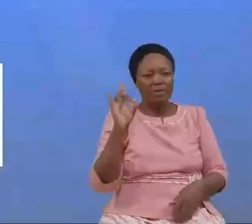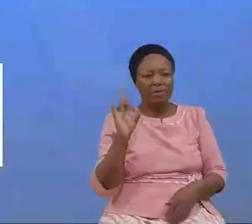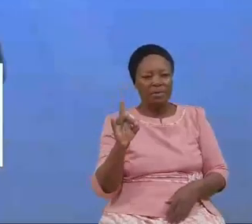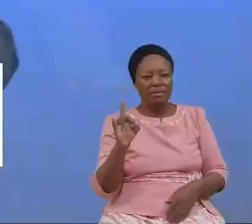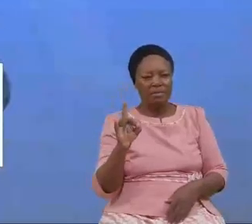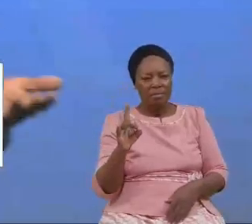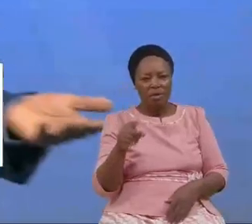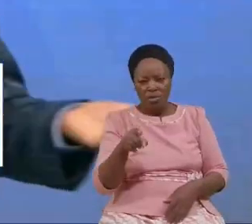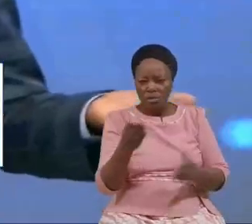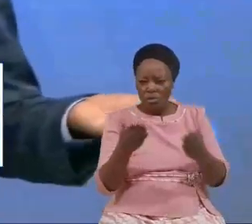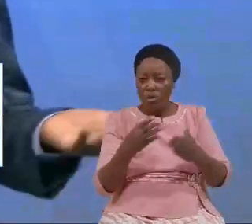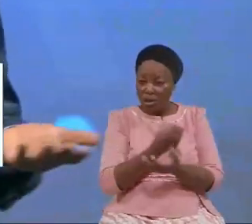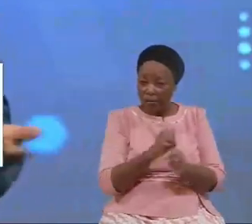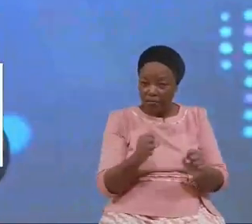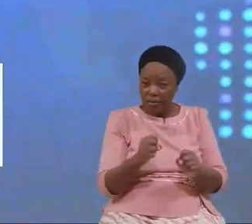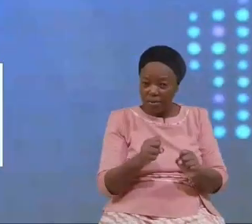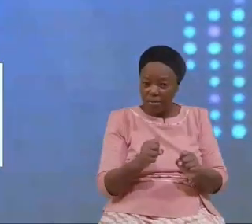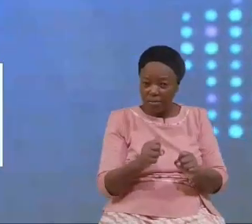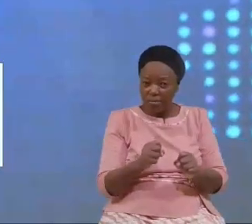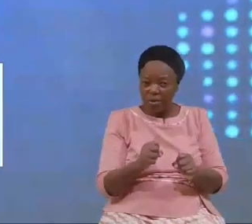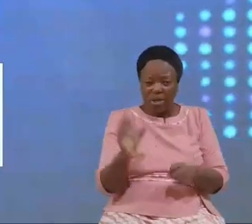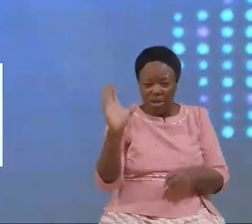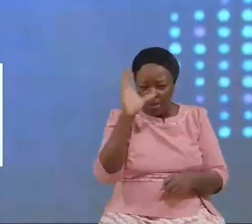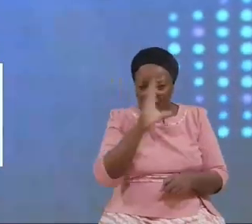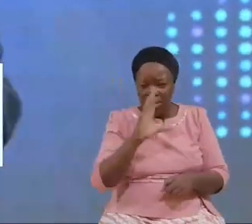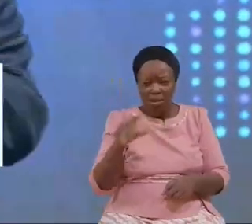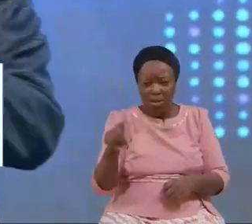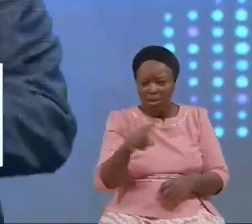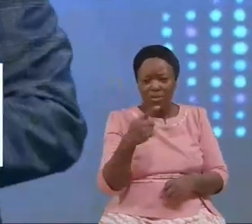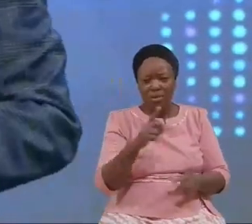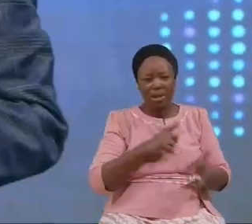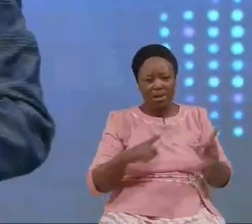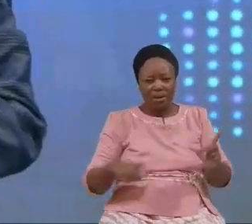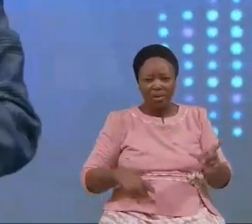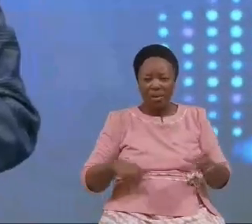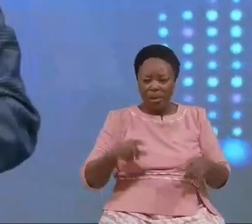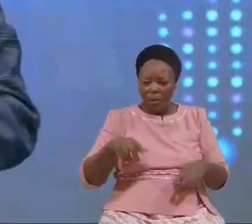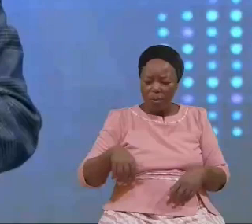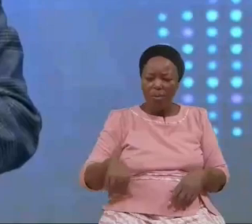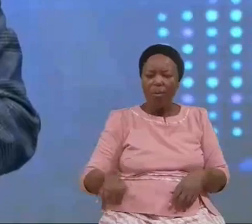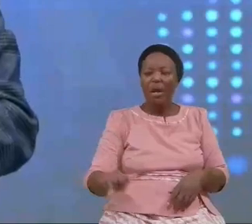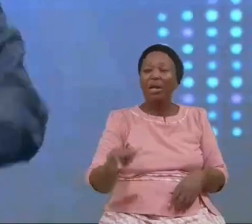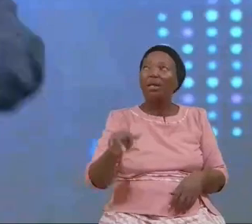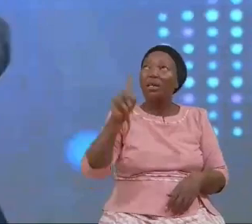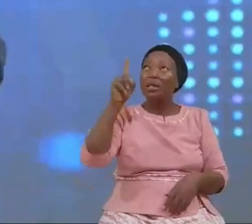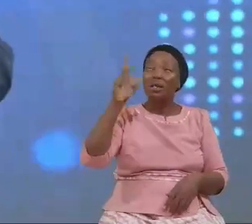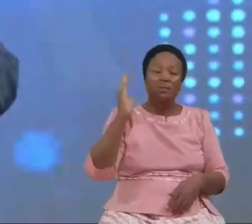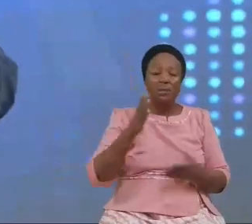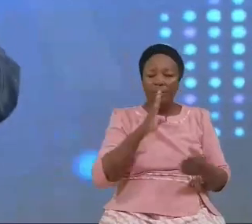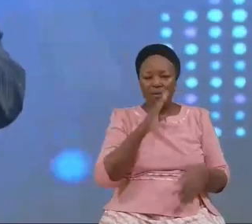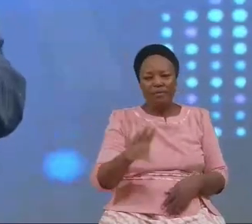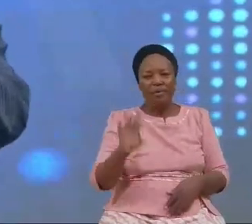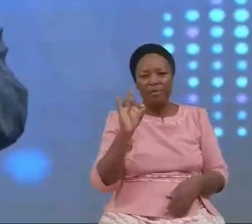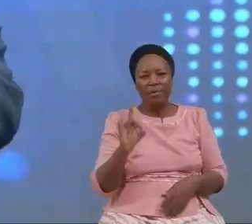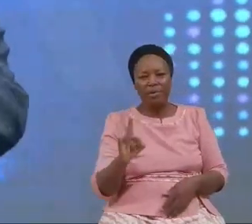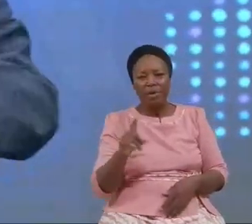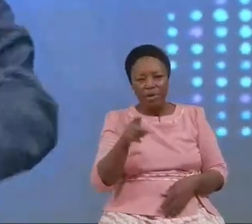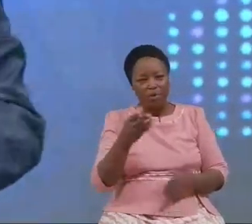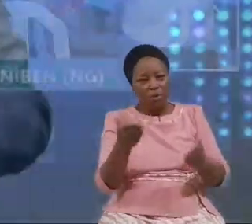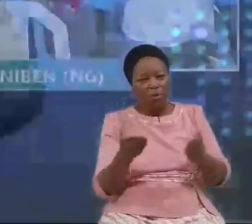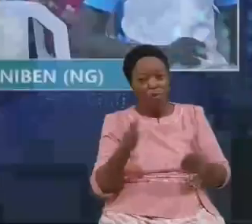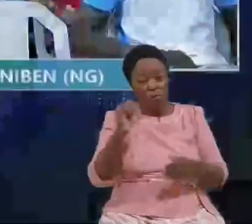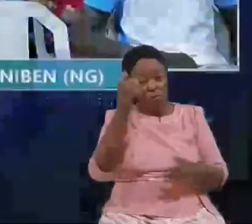tu veux le salut chercher l'éternel pendant qu'il se trouve tu veux que ta maladie